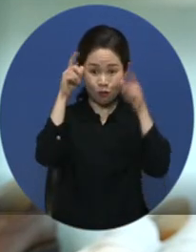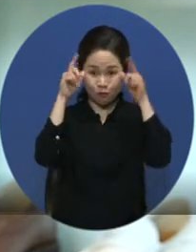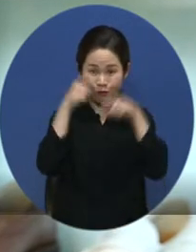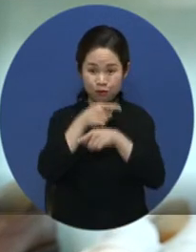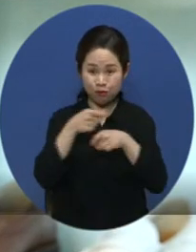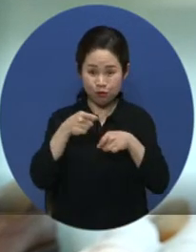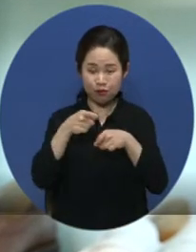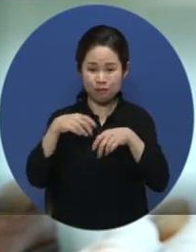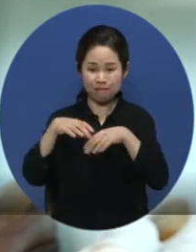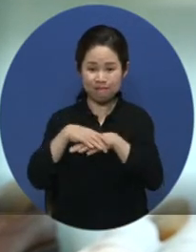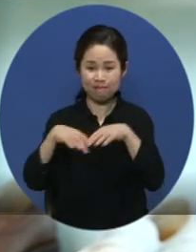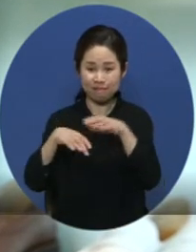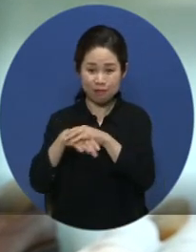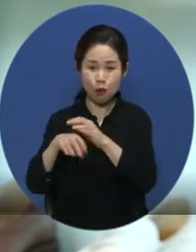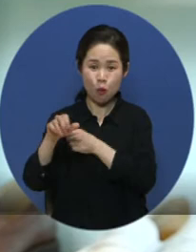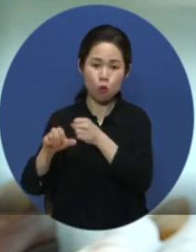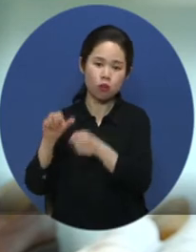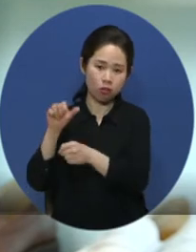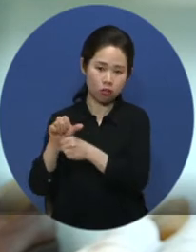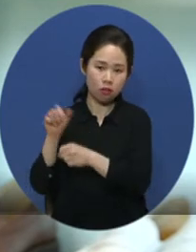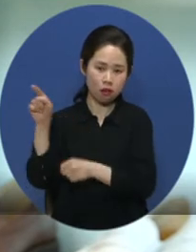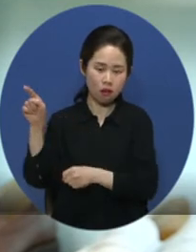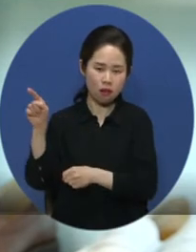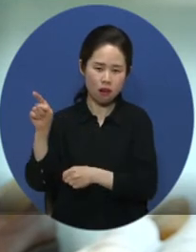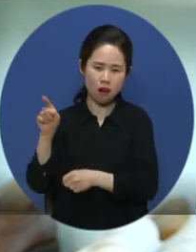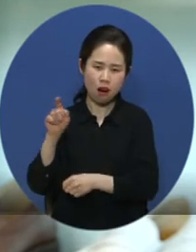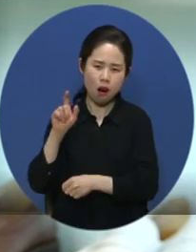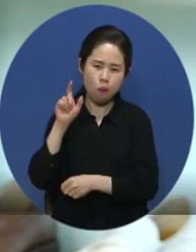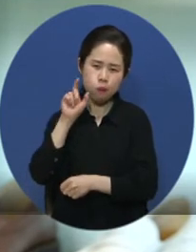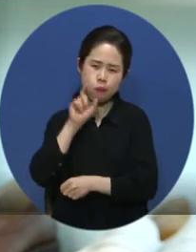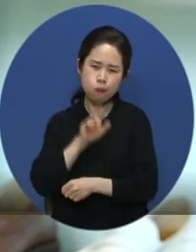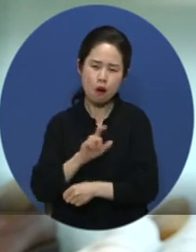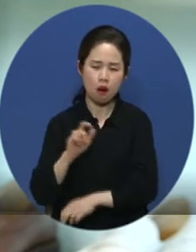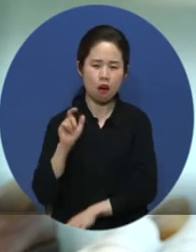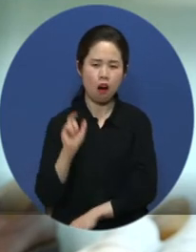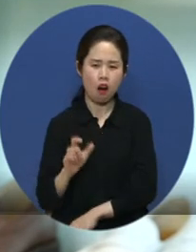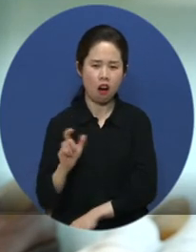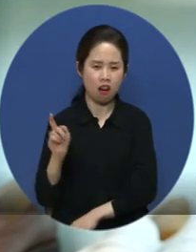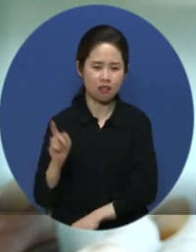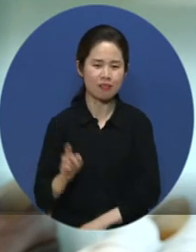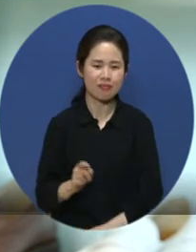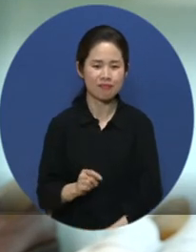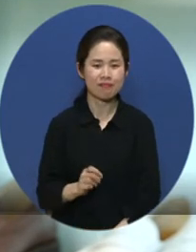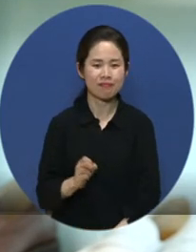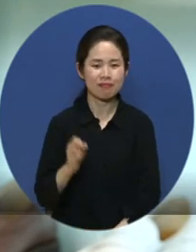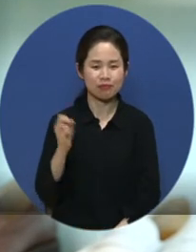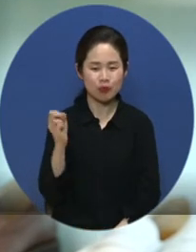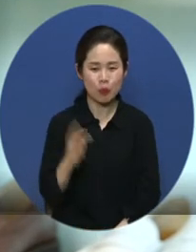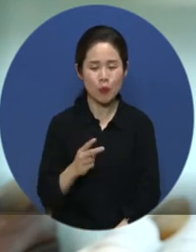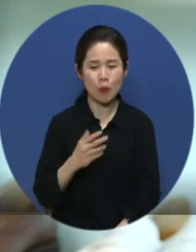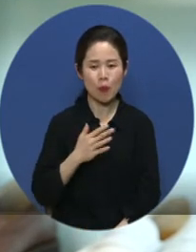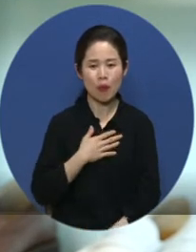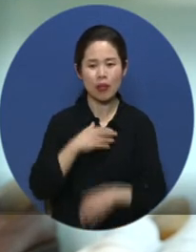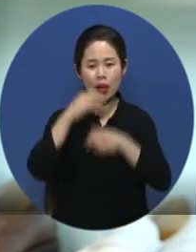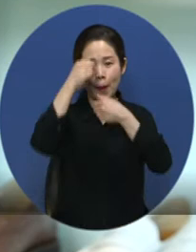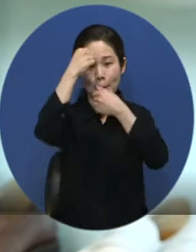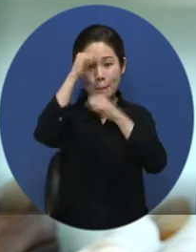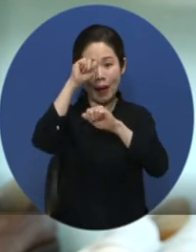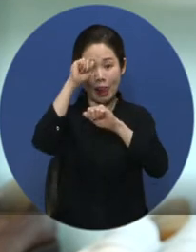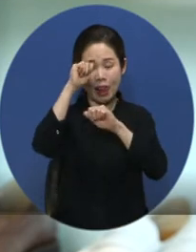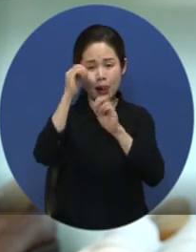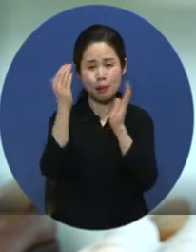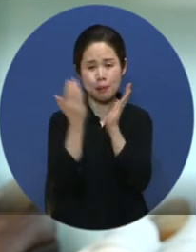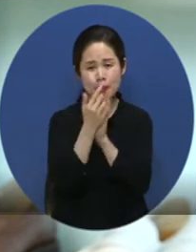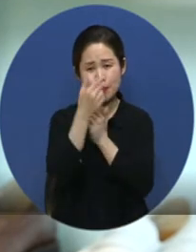그러니까 튼튼하겠죠. 그리고 또 맞춰 신는 신발